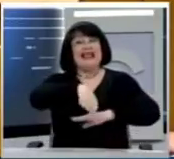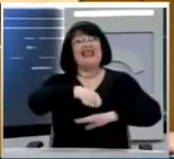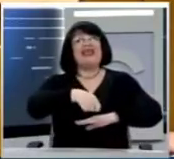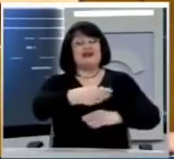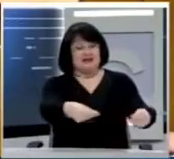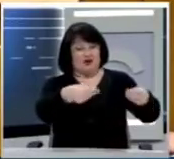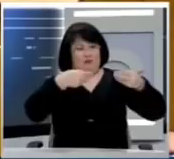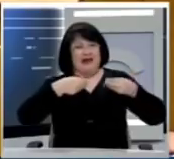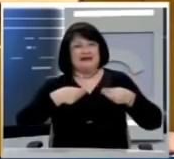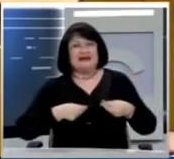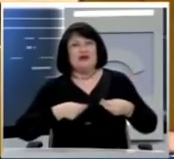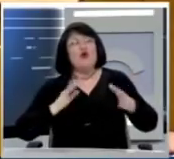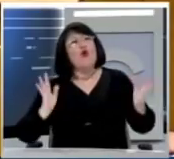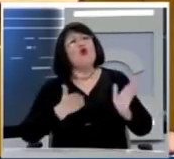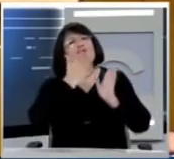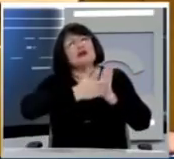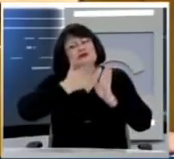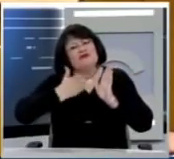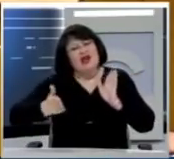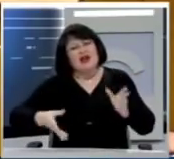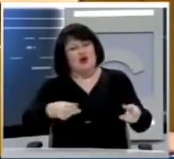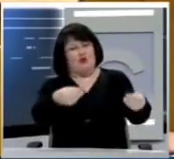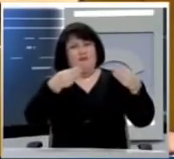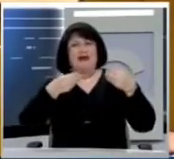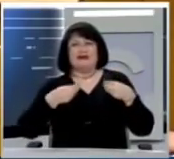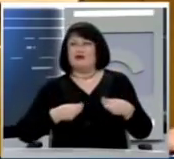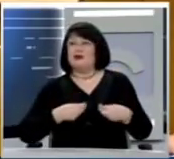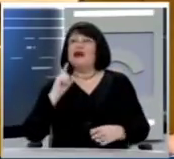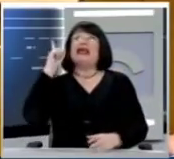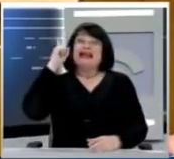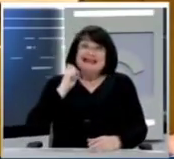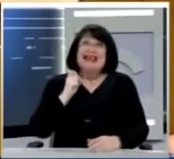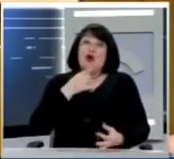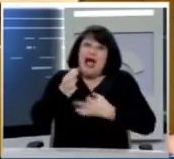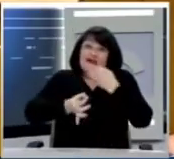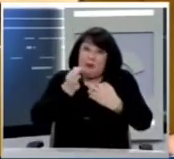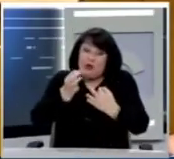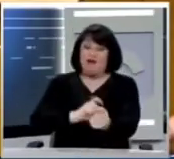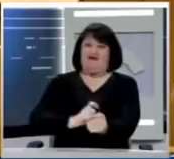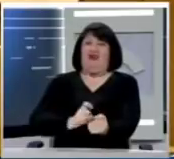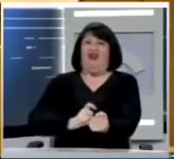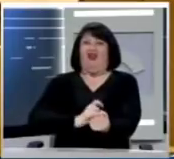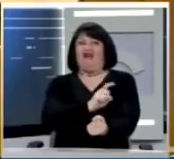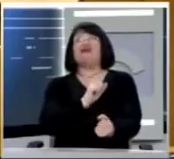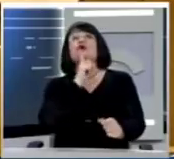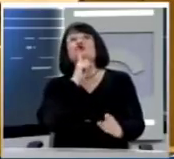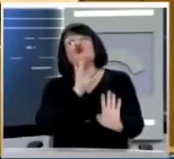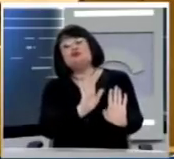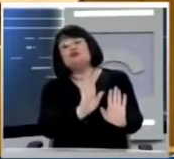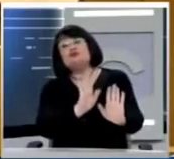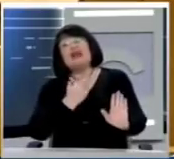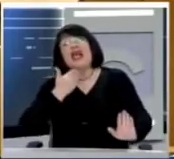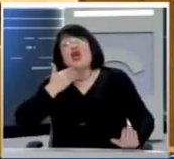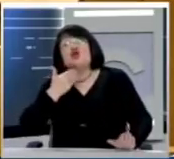δικαιοσύνη, οτιδήποτε ήρθε από τη δικαιοσύνη, ξέρω ότι σας εκνευρίζουν όλα αυτά που ακούτε, αλλά θα το πιείτε το ποτήρι